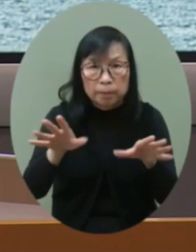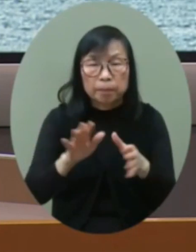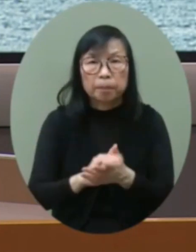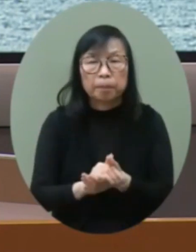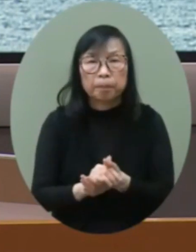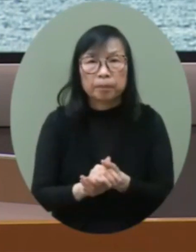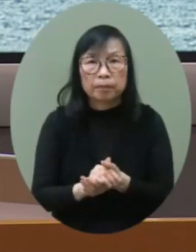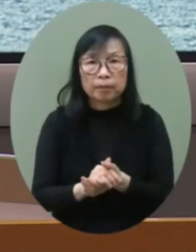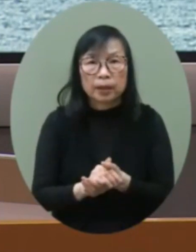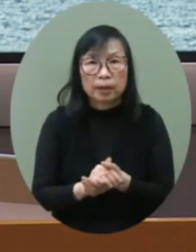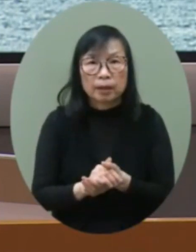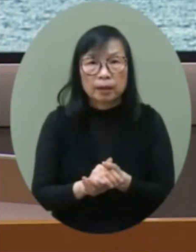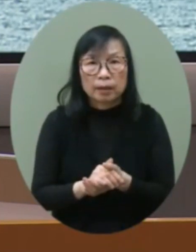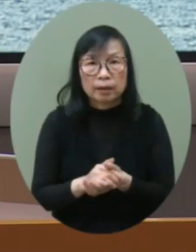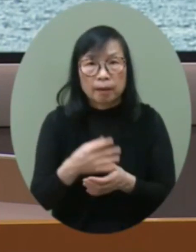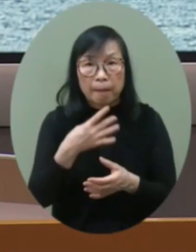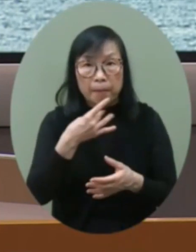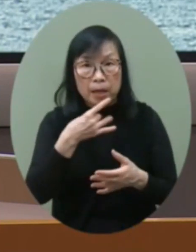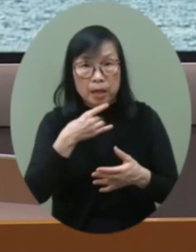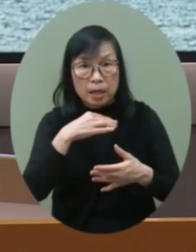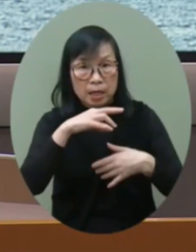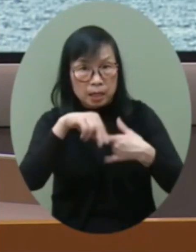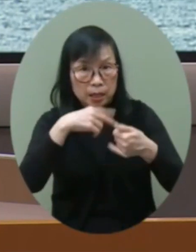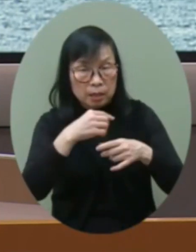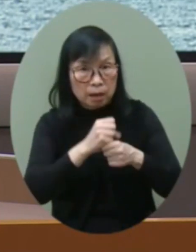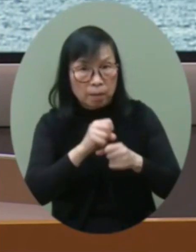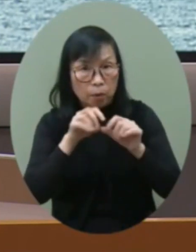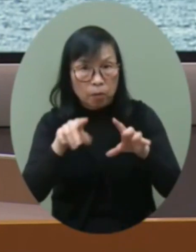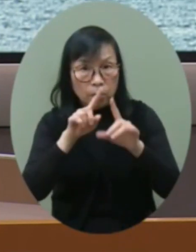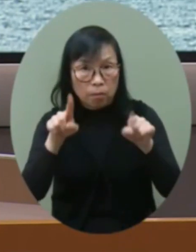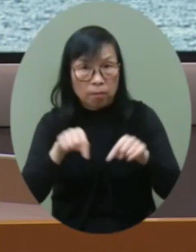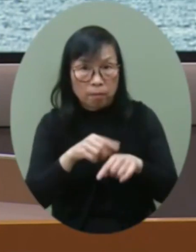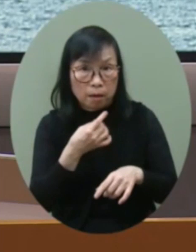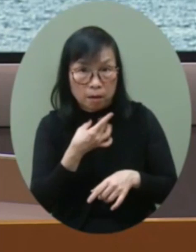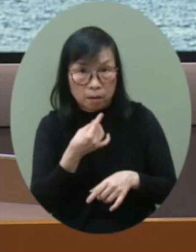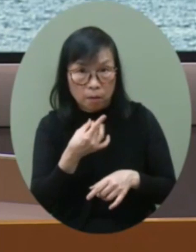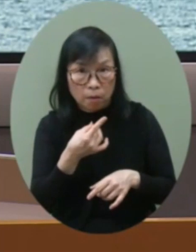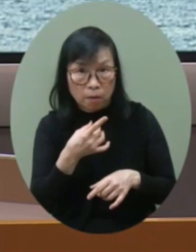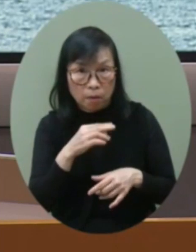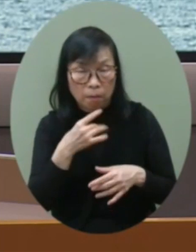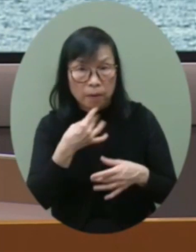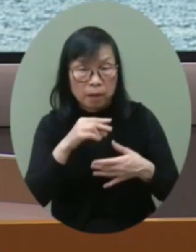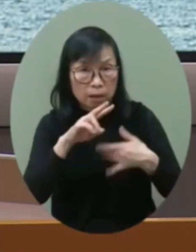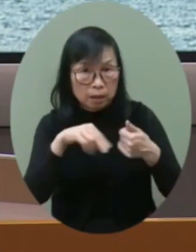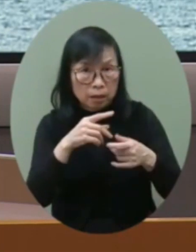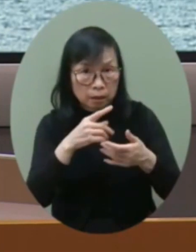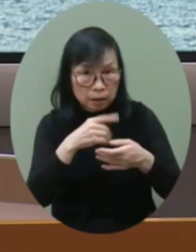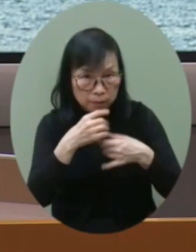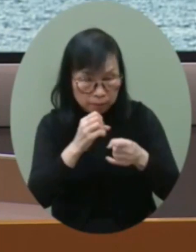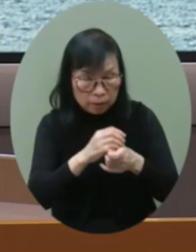係未檢測到得到出嚟，咁可能已經喺佢未檢測到嘅時